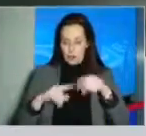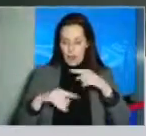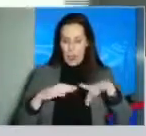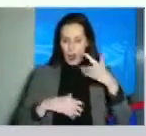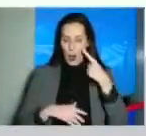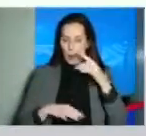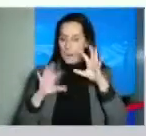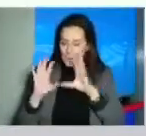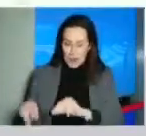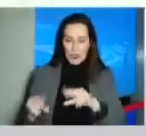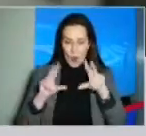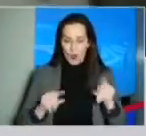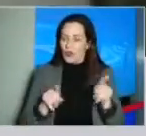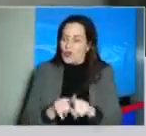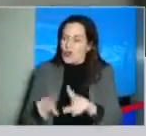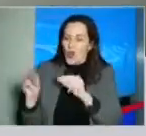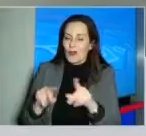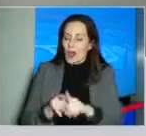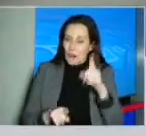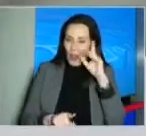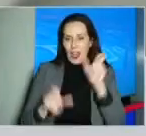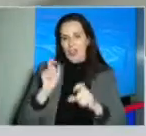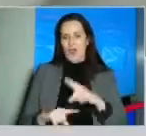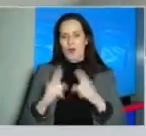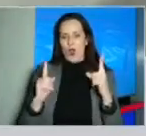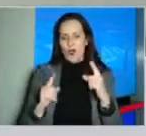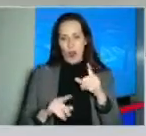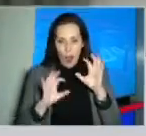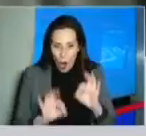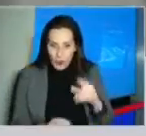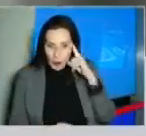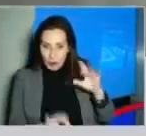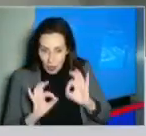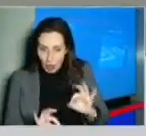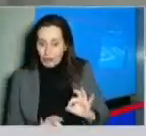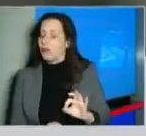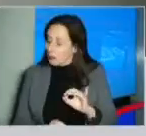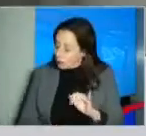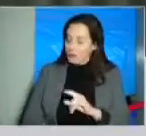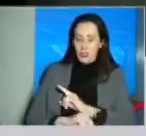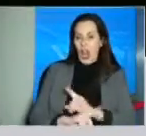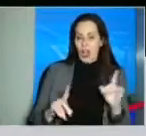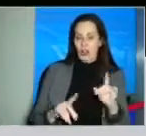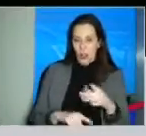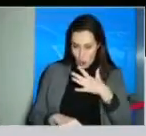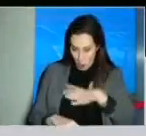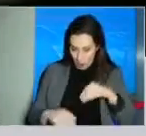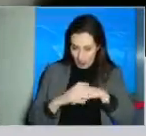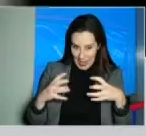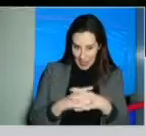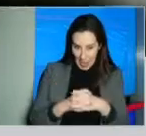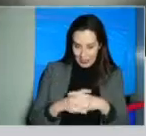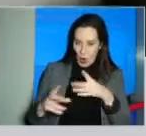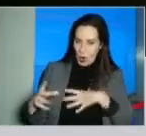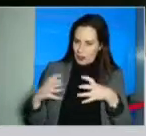היינו הולכים, היינו רואים אותו דיון, אותם עמדות, רק אנשים שונים שאומרים... אותם עמדות? אותם עמדות, כי אנשים אומרים, זה לא, אתם רוצים להתאחד, הרי הם